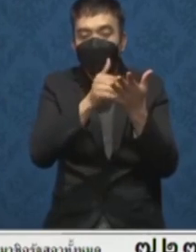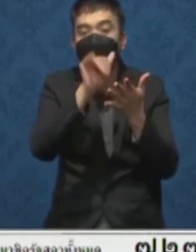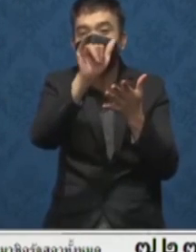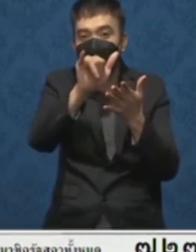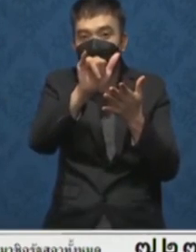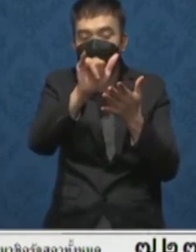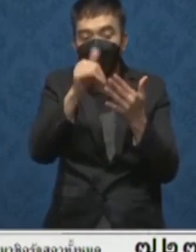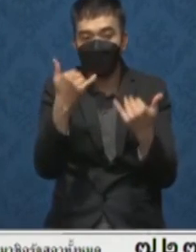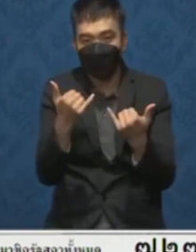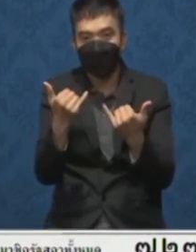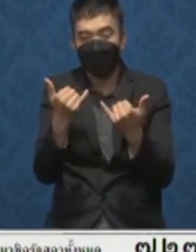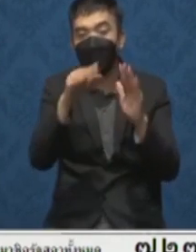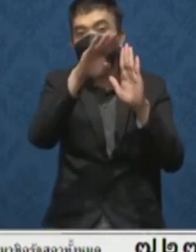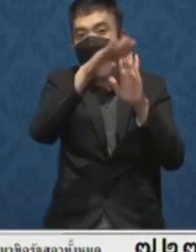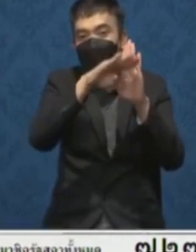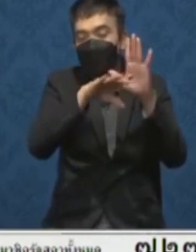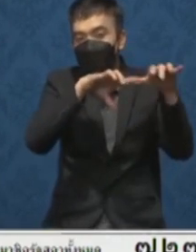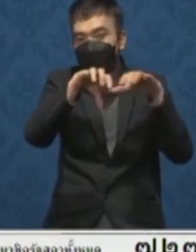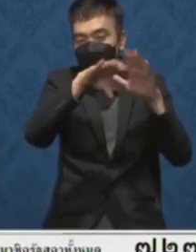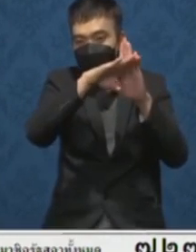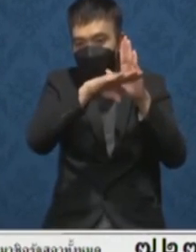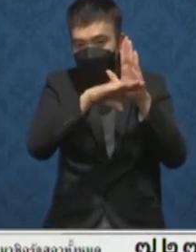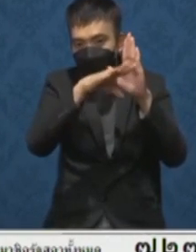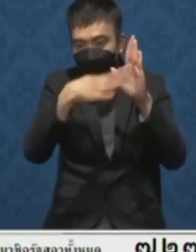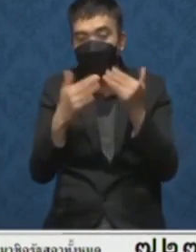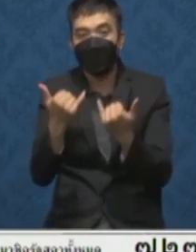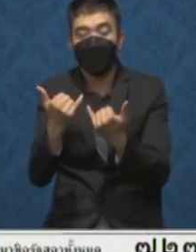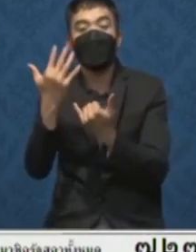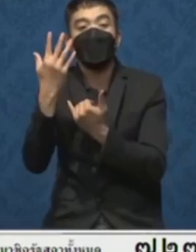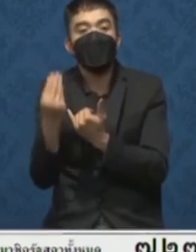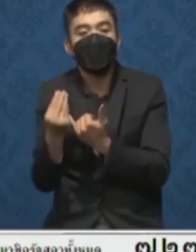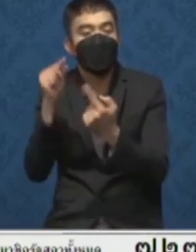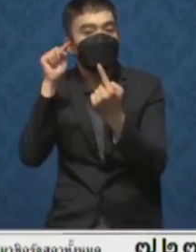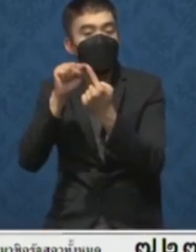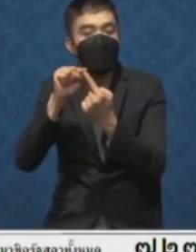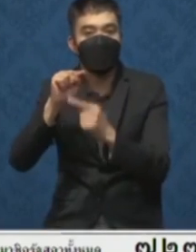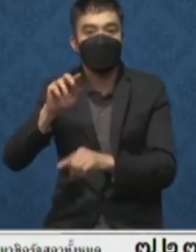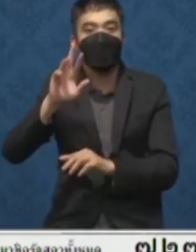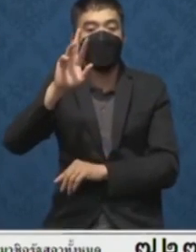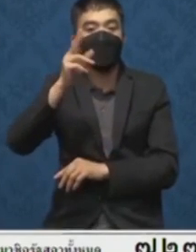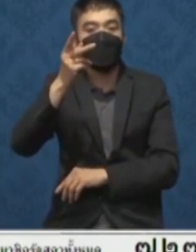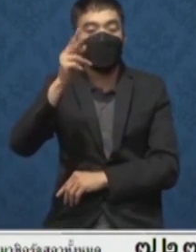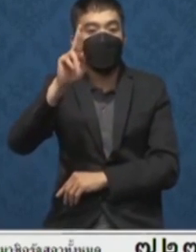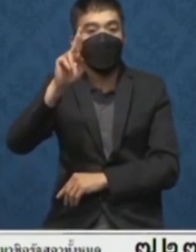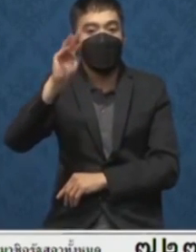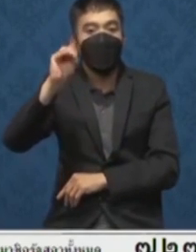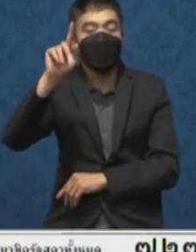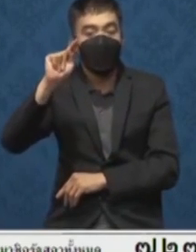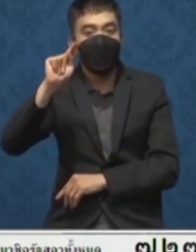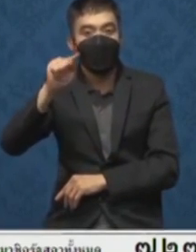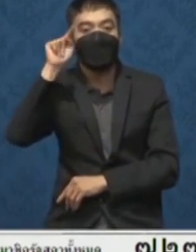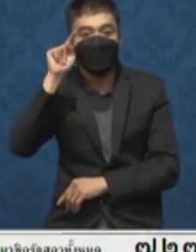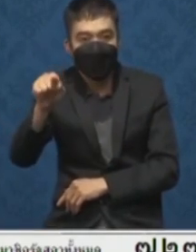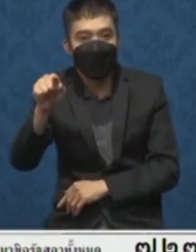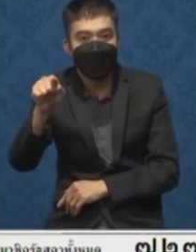วคอรอเป็มติครรมตีเพื่อสั่งการต่อไปนั้นเนี่ยแล้วต้องเข้ามาสู่การประชุมพิเจอรนา